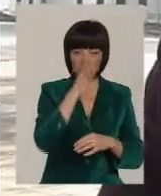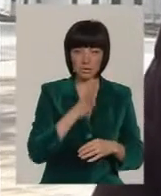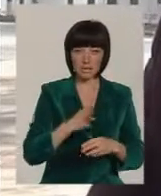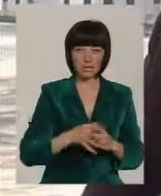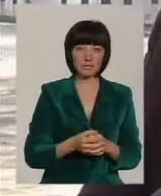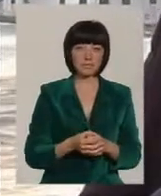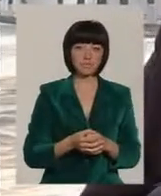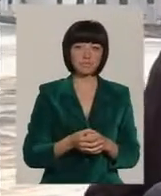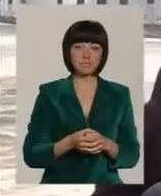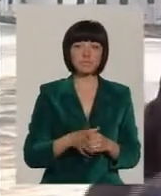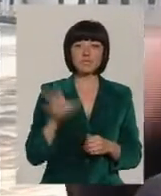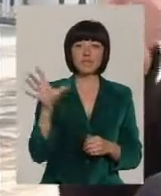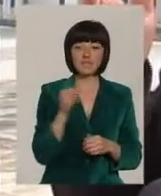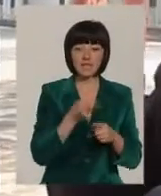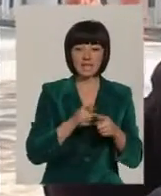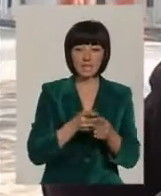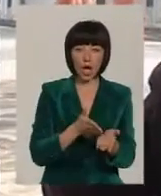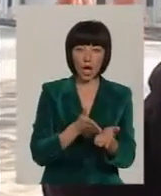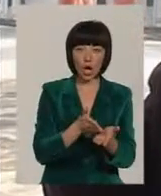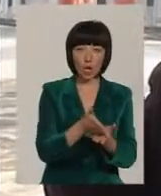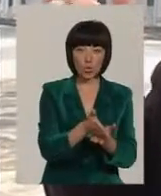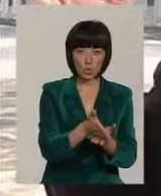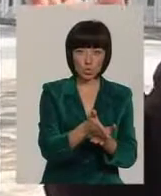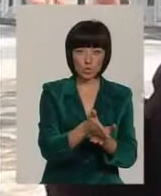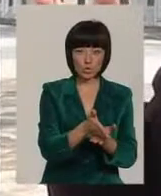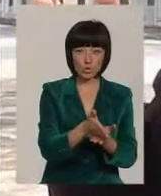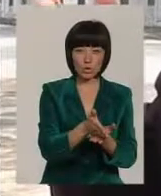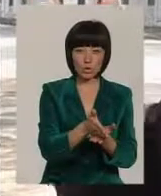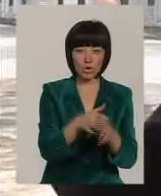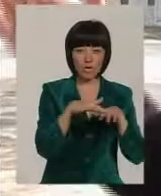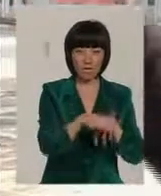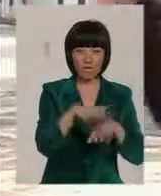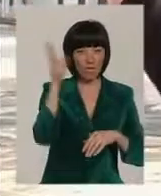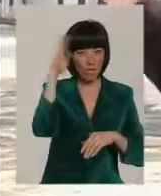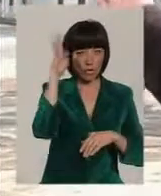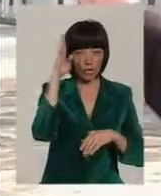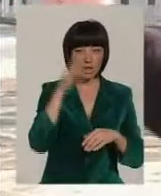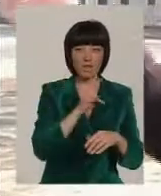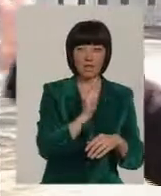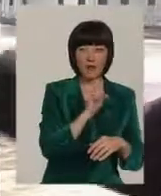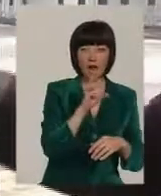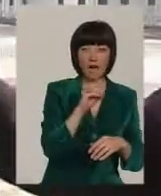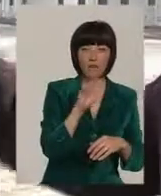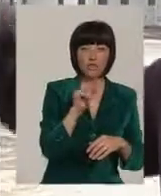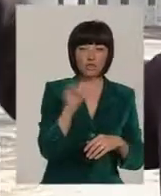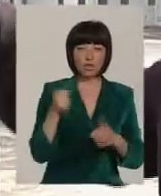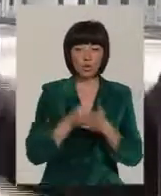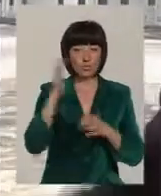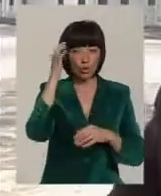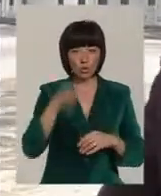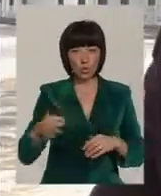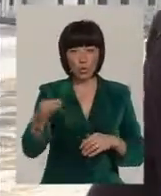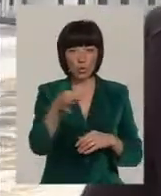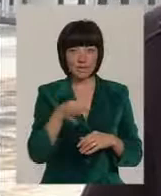місяці. Все це русло від Наркевицького це водосховища і туди в сторону до Чорного острова, бо там